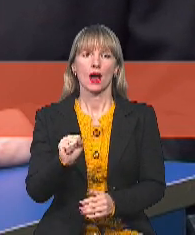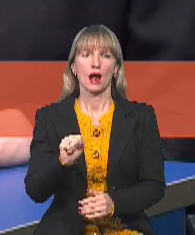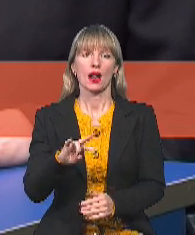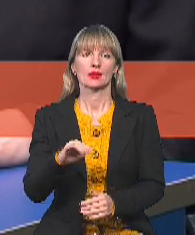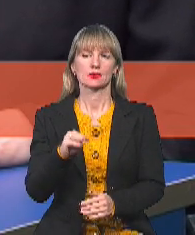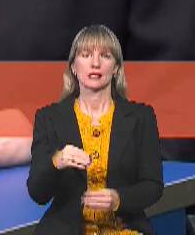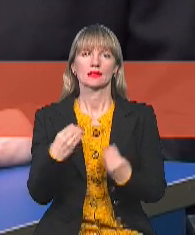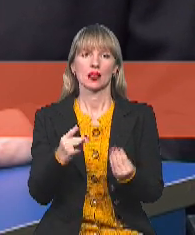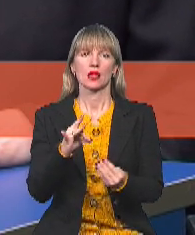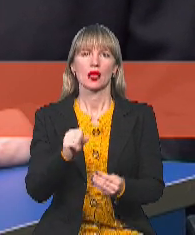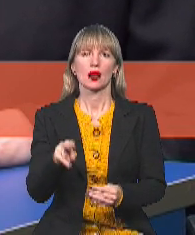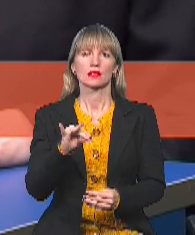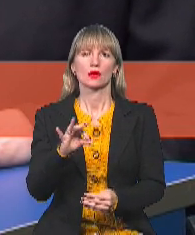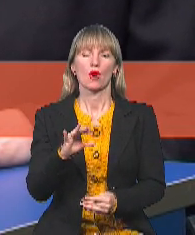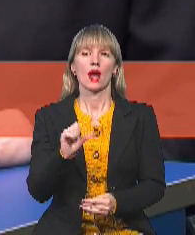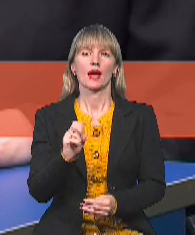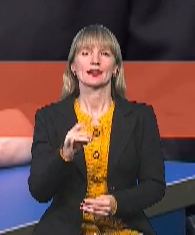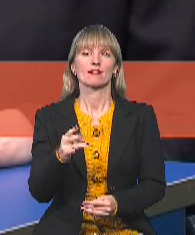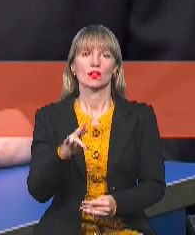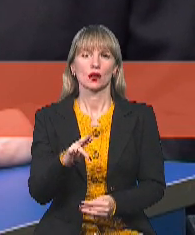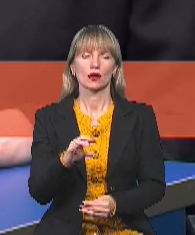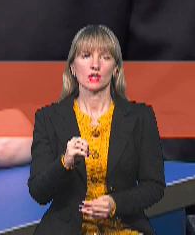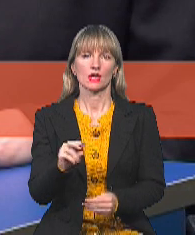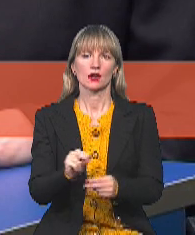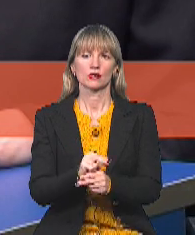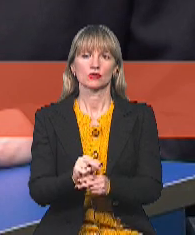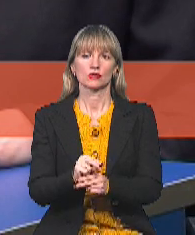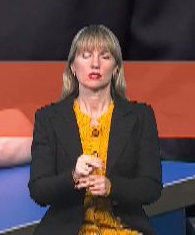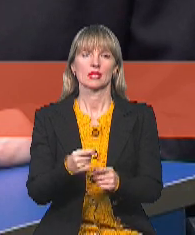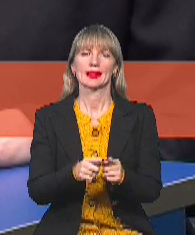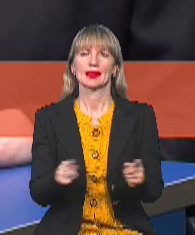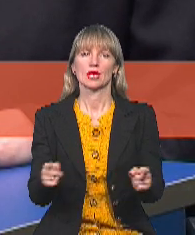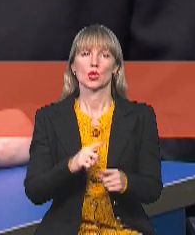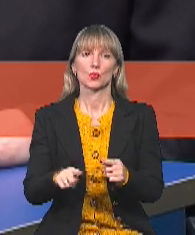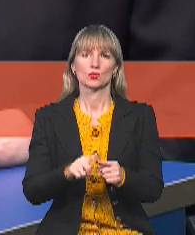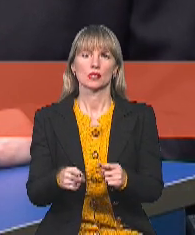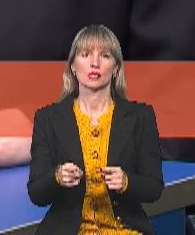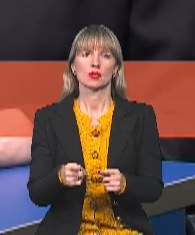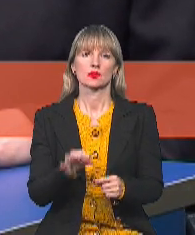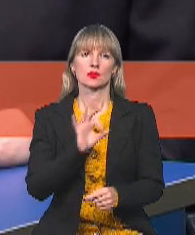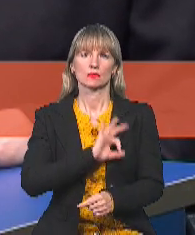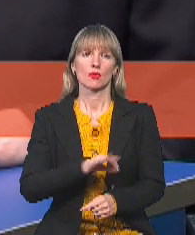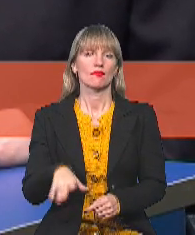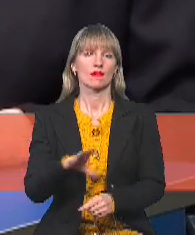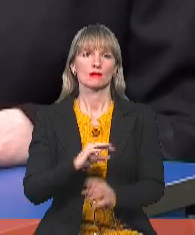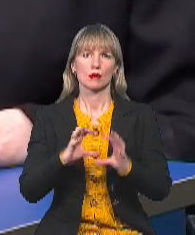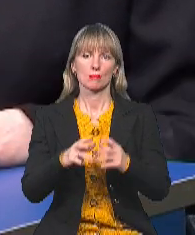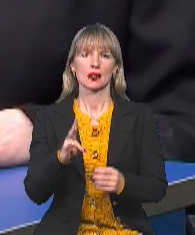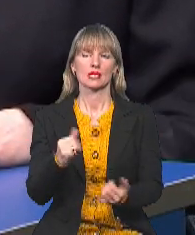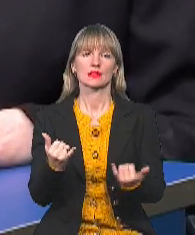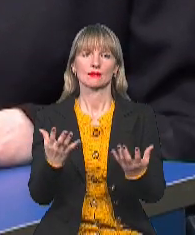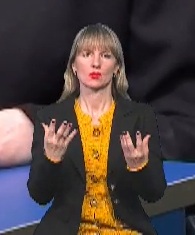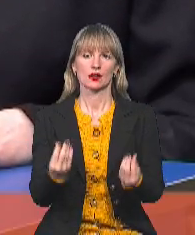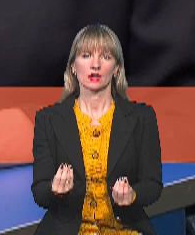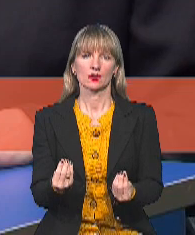излучення. А на сьогоднішній день сучасний метод терапії – це лінійний ускоритель. Лінійні ускорителі, вони применяються во всьому світі на сьогоднішній день,